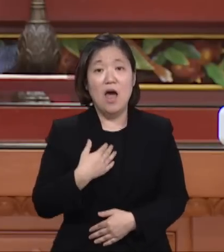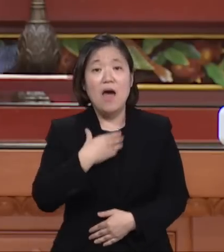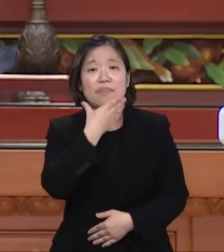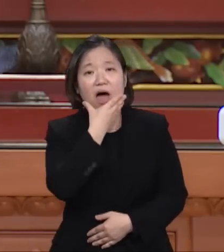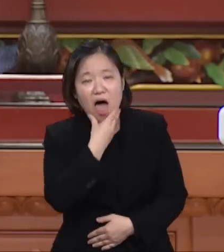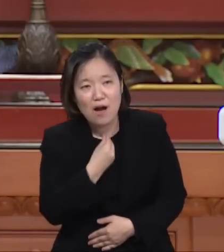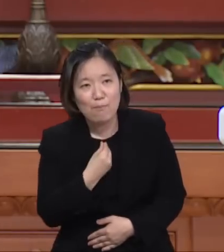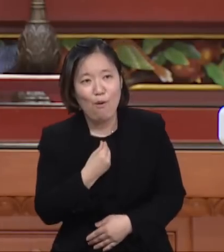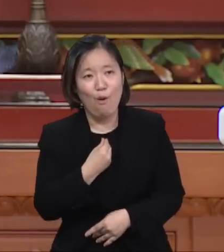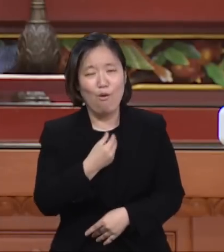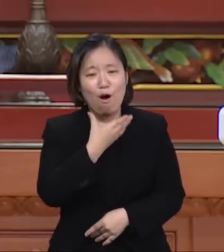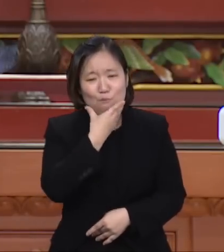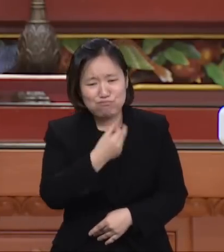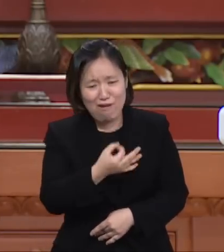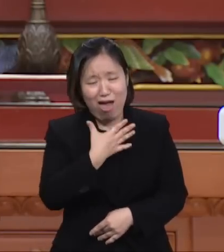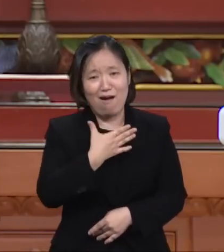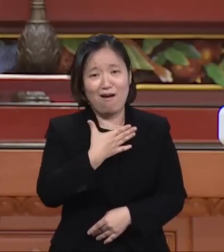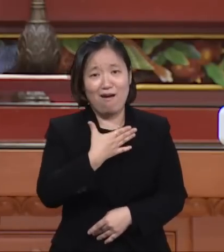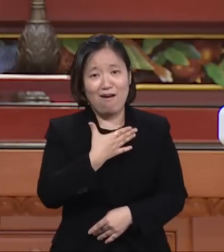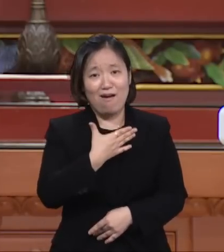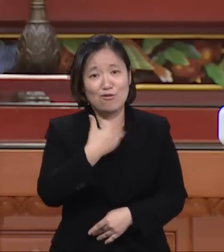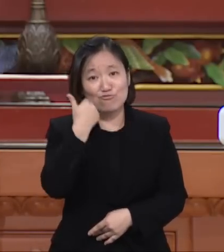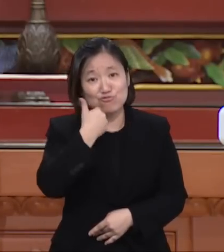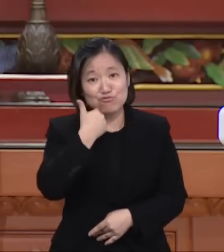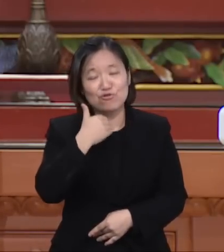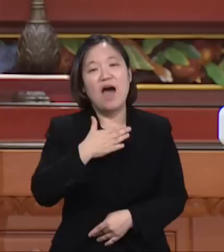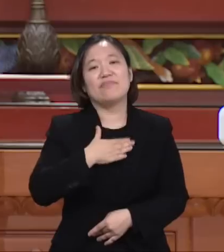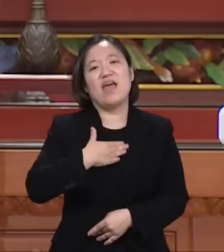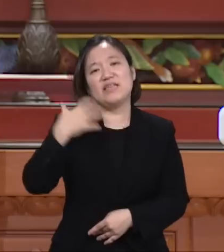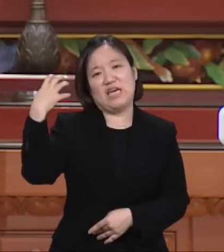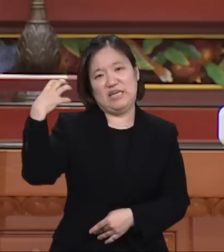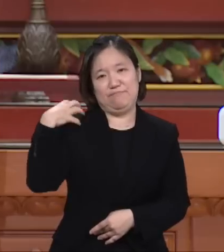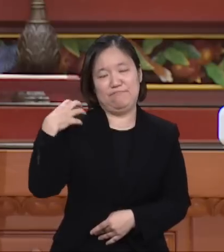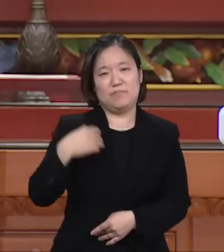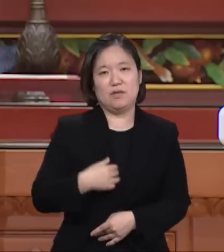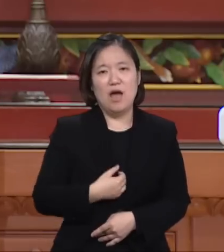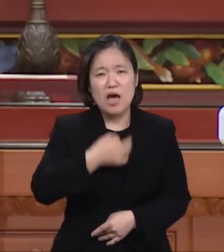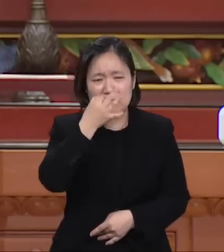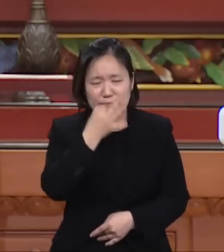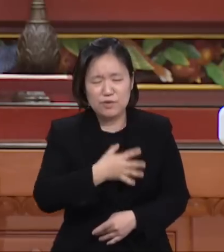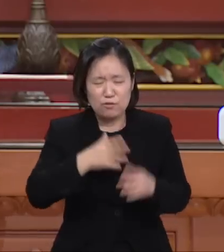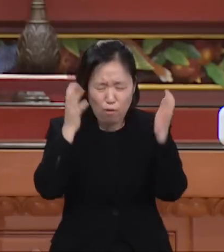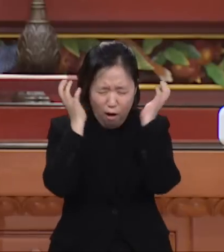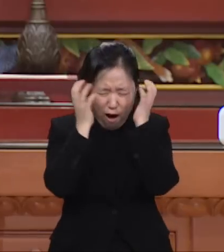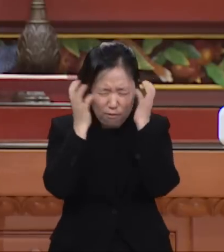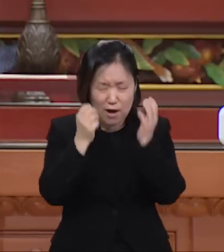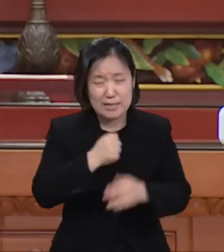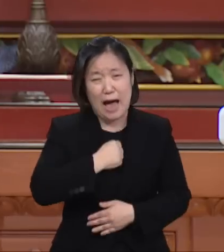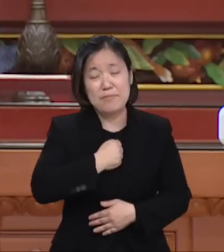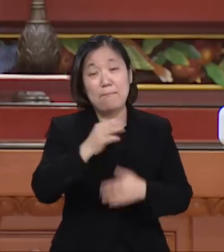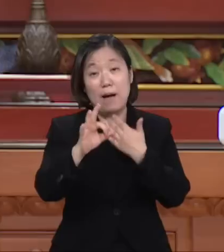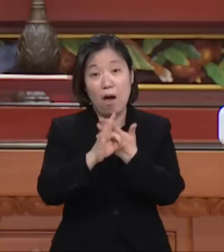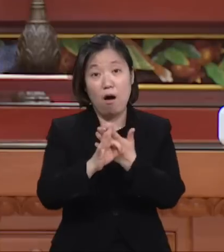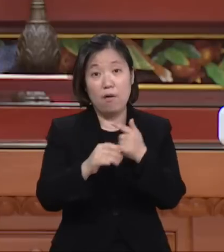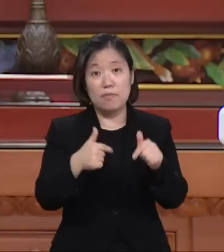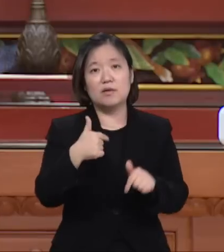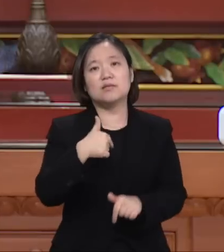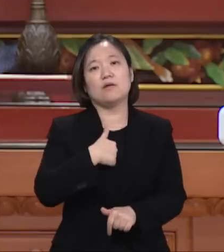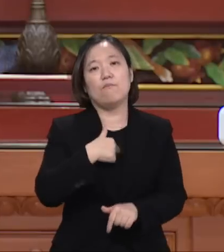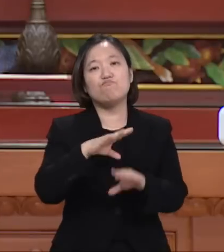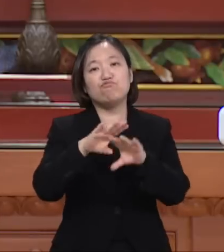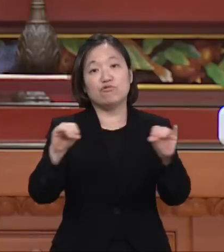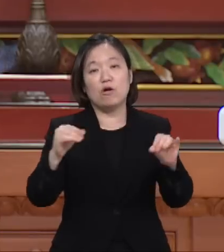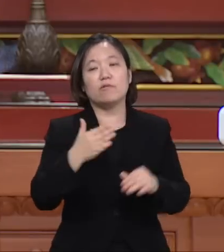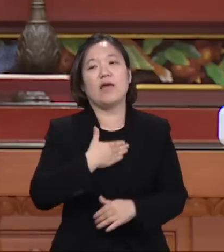행복도 불행도 누가 지은거다 내가 지은거다 힘들고 괴롭고 답답하다며 결국 누가 풀어야 된다 내가